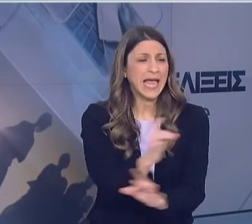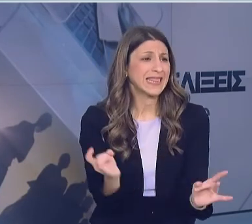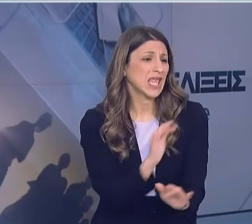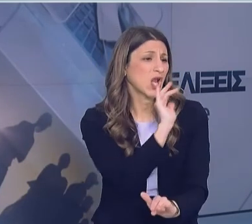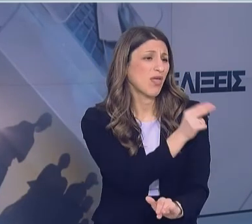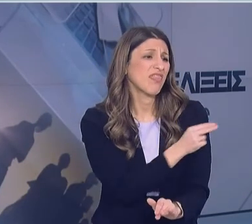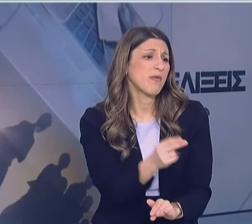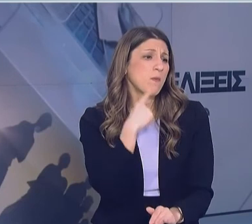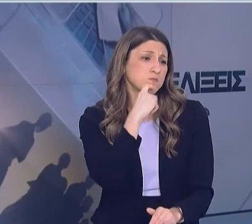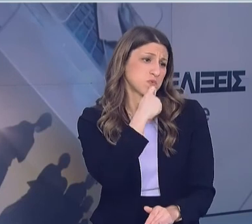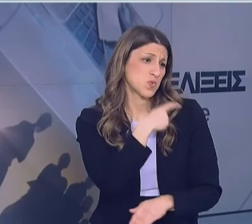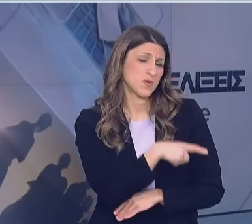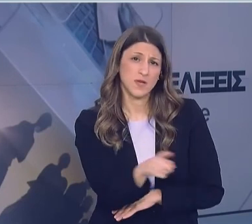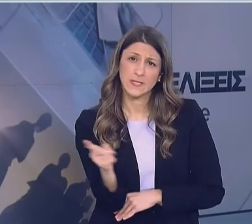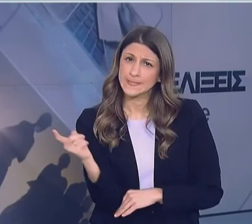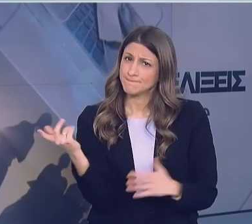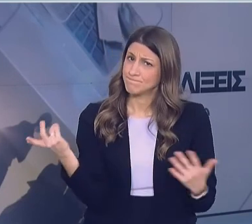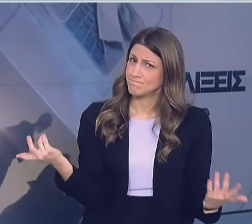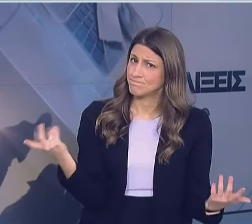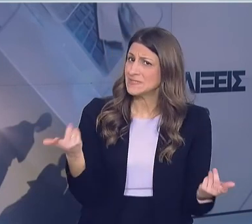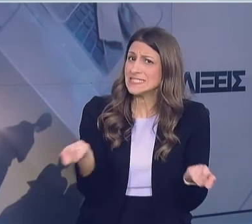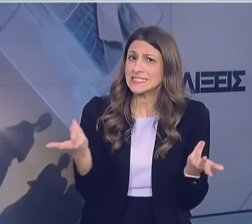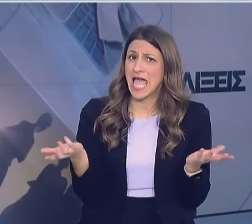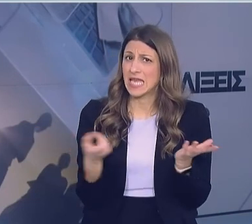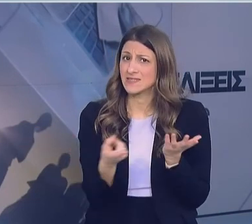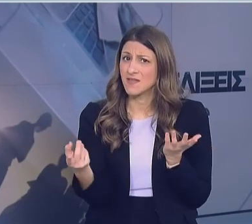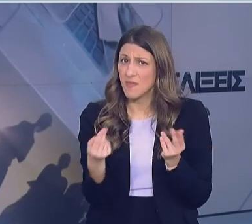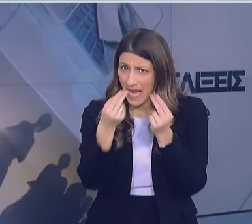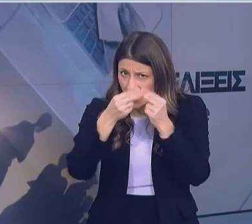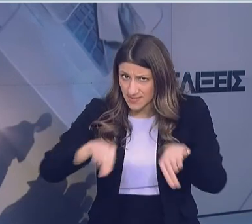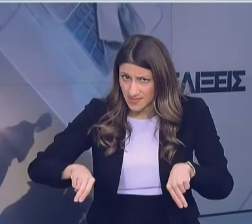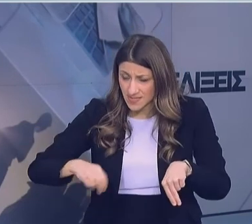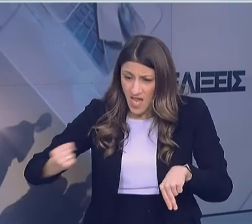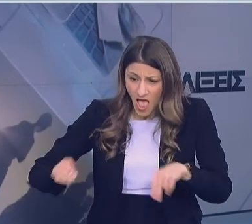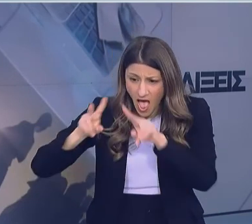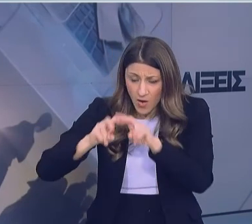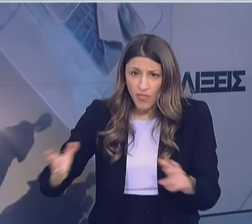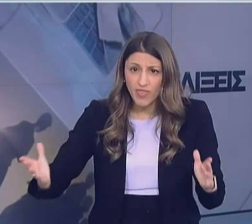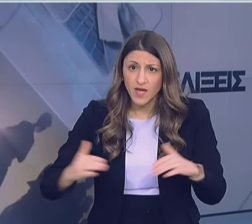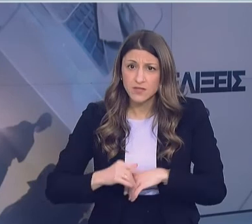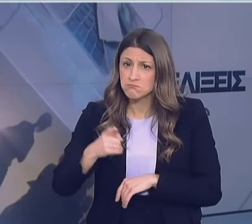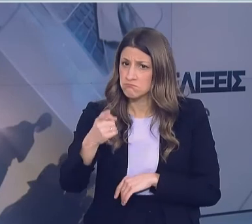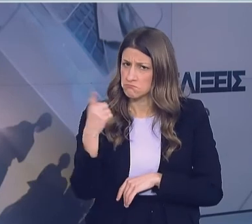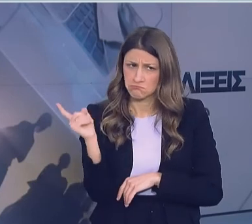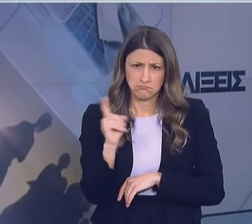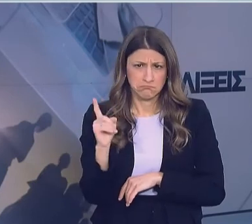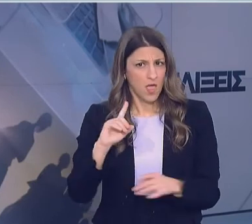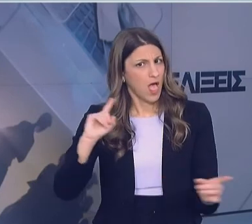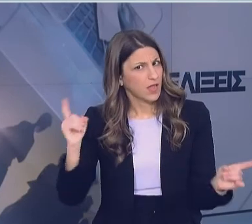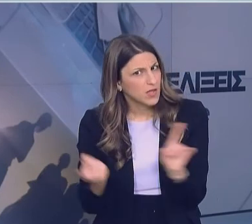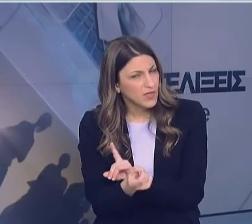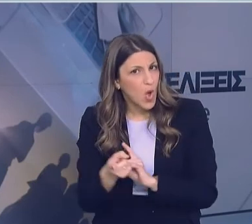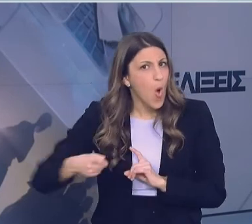προσωπικά δεδομένα των επιβατών. Προτίθεται να κάνει κάτι η πολιτική προστασία για το θέμα αυτό? Δεν την επιβεβαιώνω αυτή την πληροφόρηση. Το